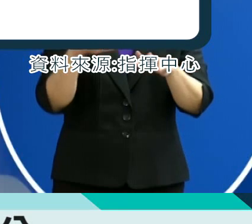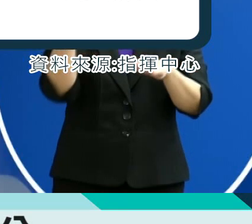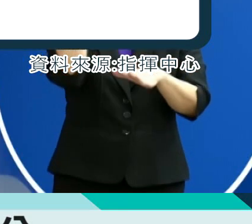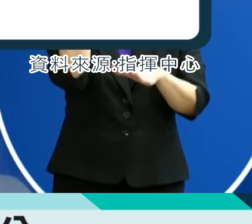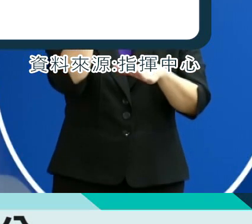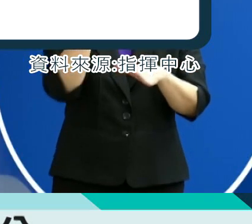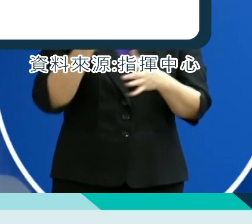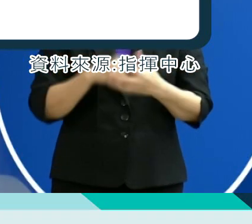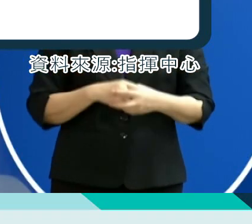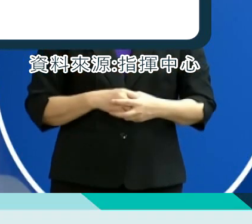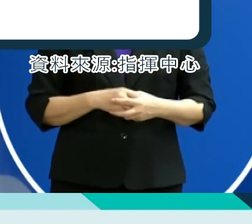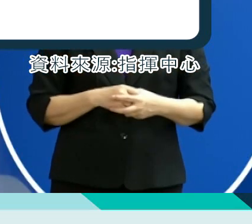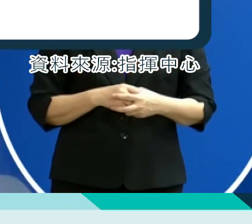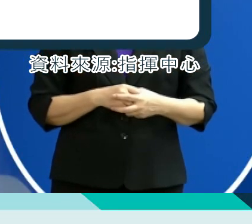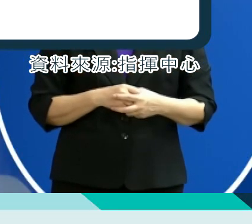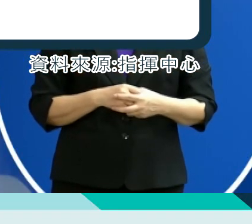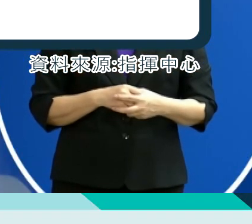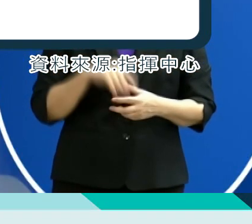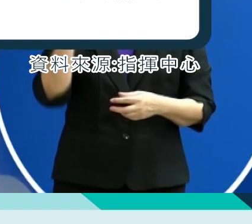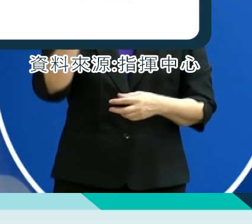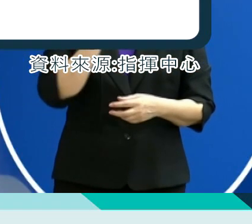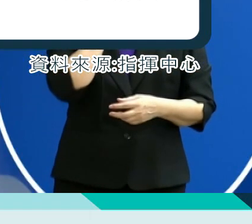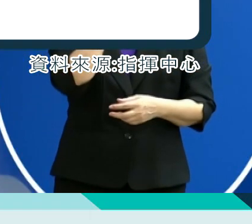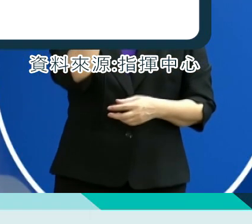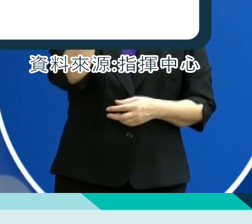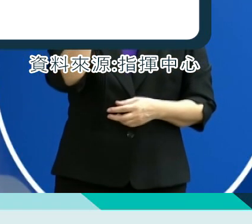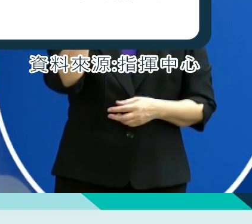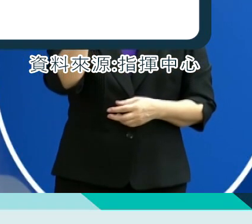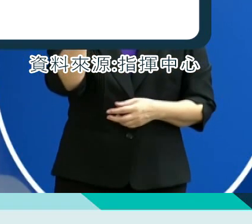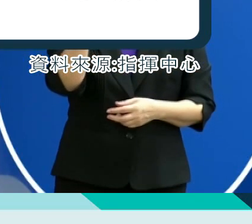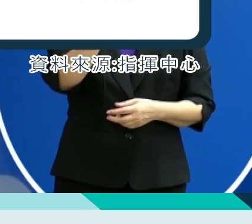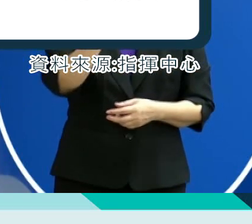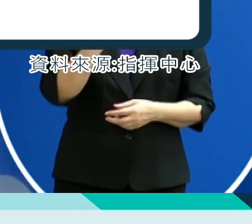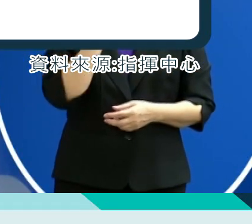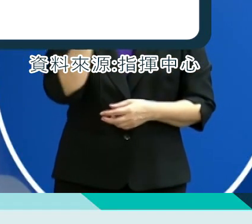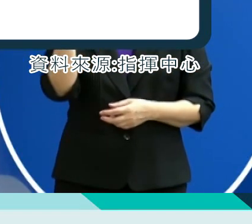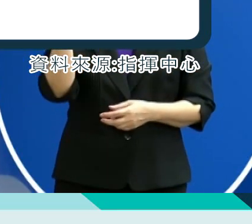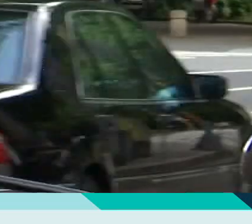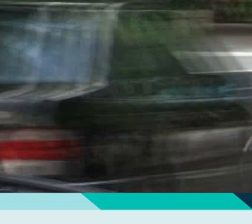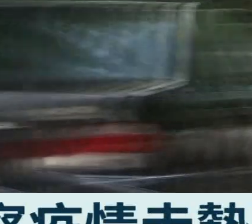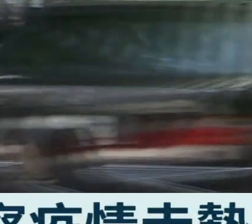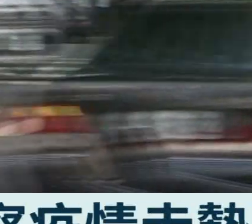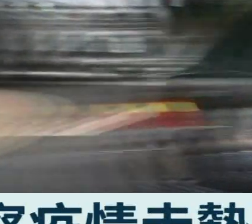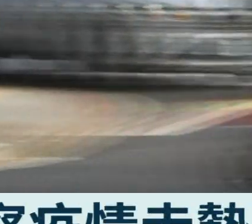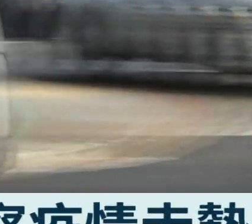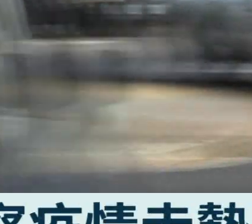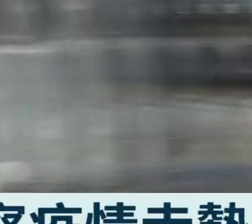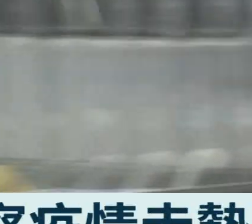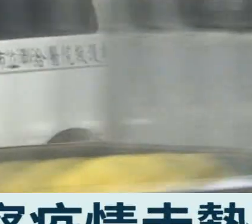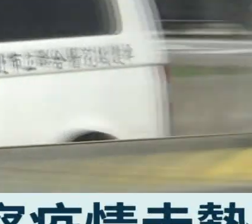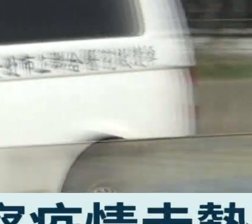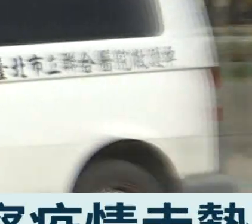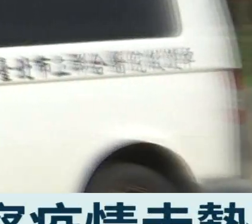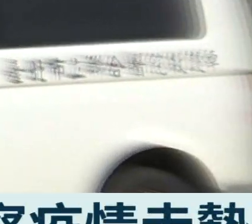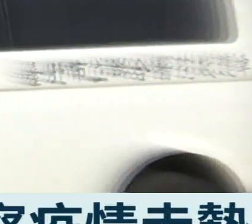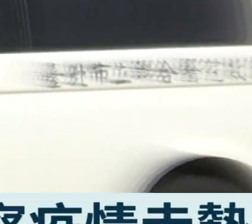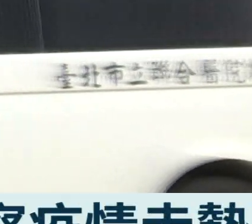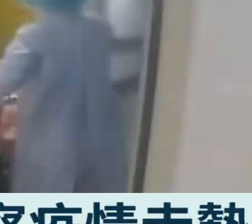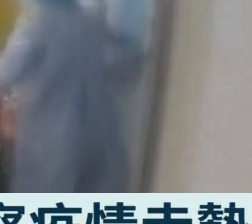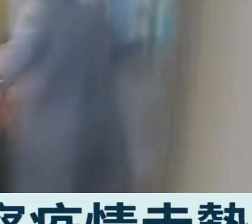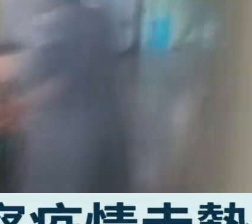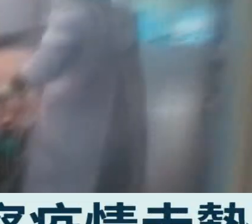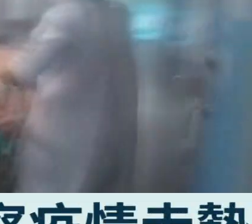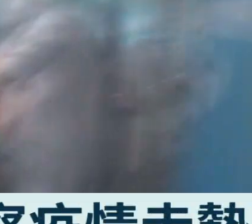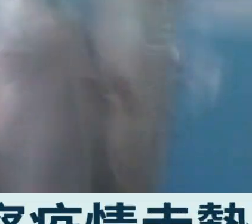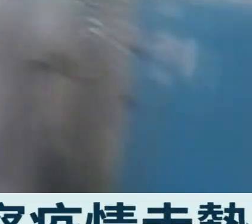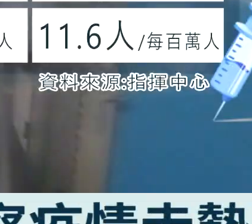分。一个是30几岁的女性，另外一个是40几岁的女性。 指挥中心统计，目前台湾出现血栓的